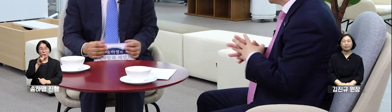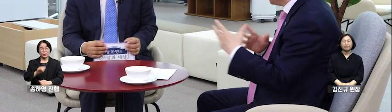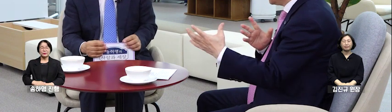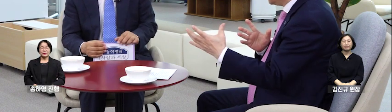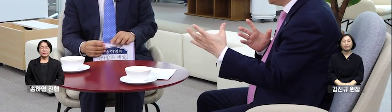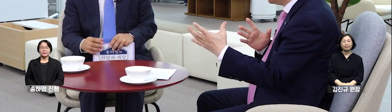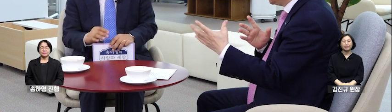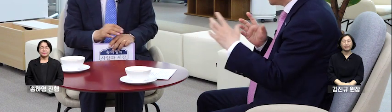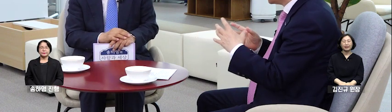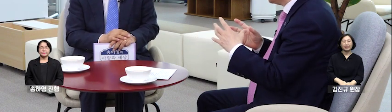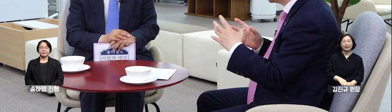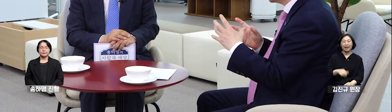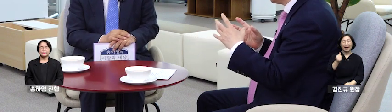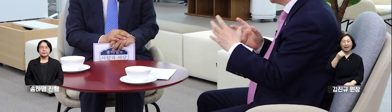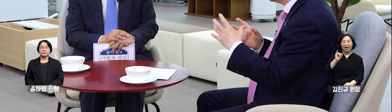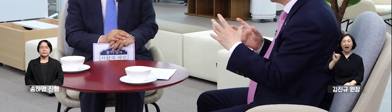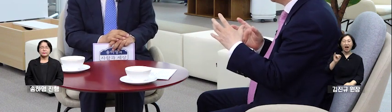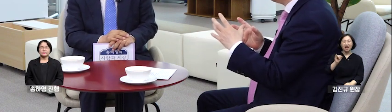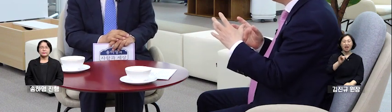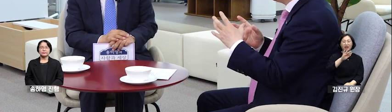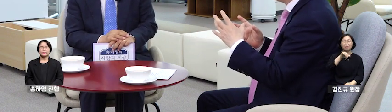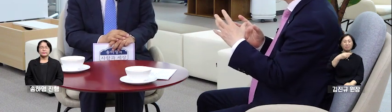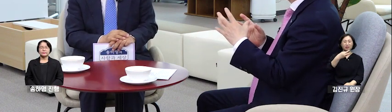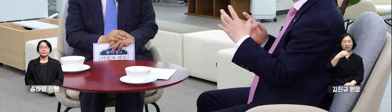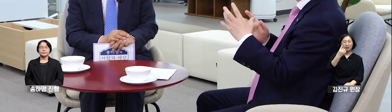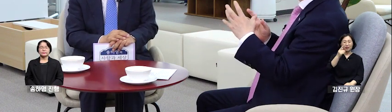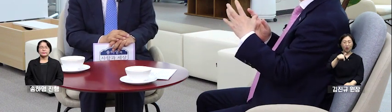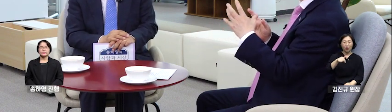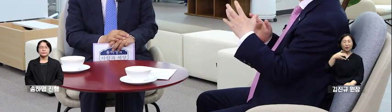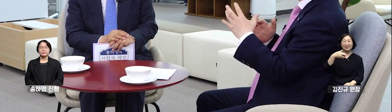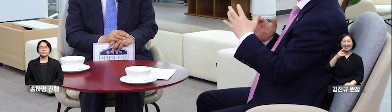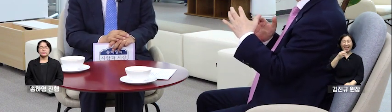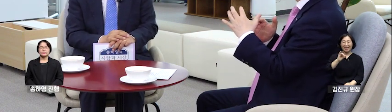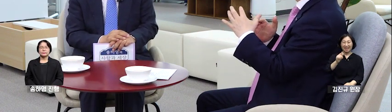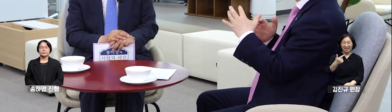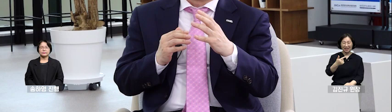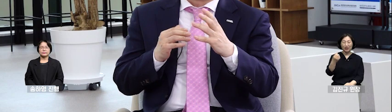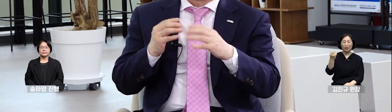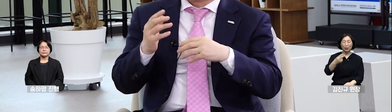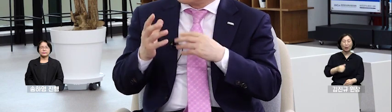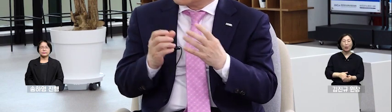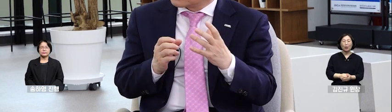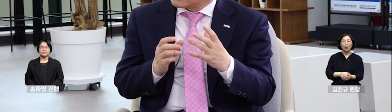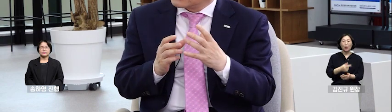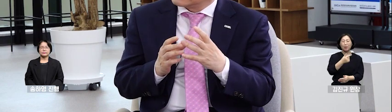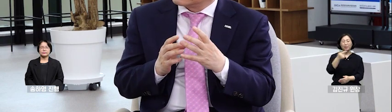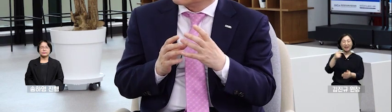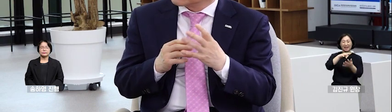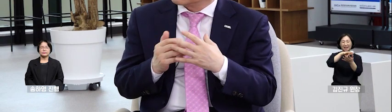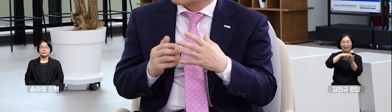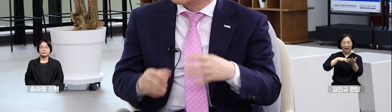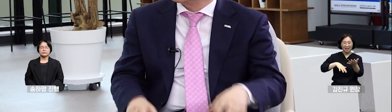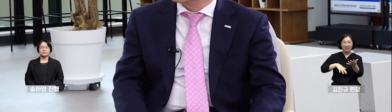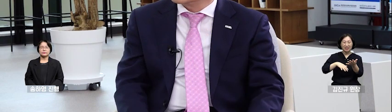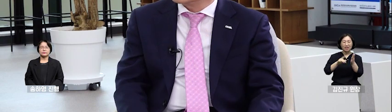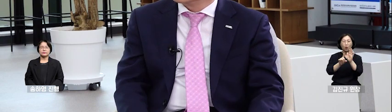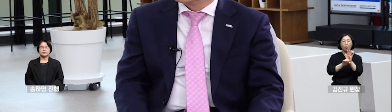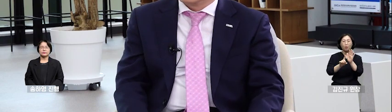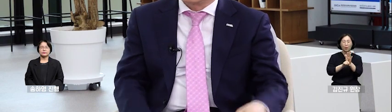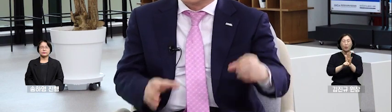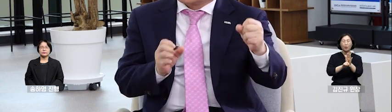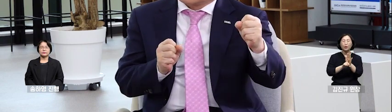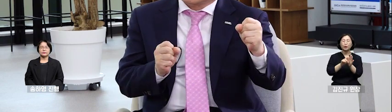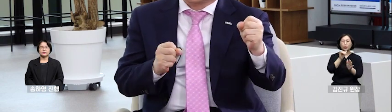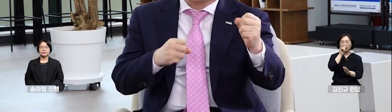인도합니다 ai 블록 체인 조기 메인 이구요 어 그 다음에 이제 뭐 빅데이터는 여러가지 0 모자를 한다든지 뭐 그런 것들 하고 있는데